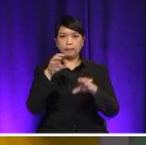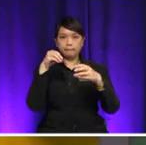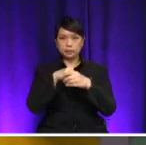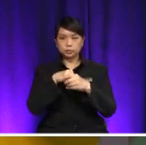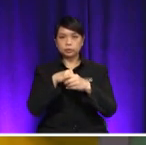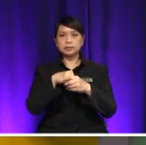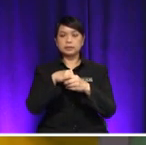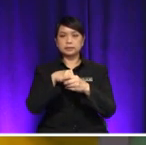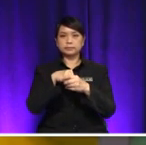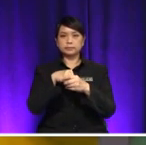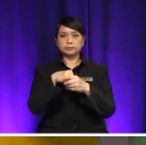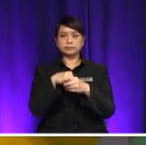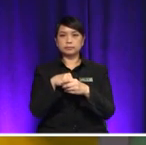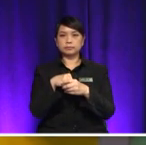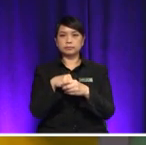ke dalam